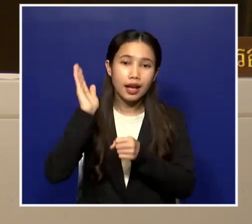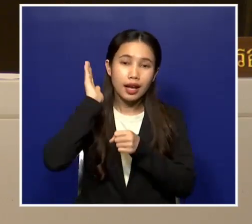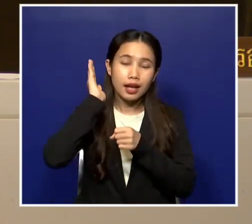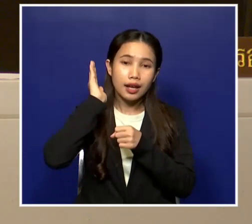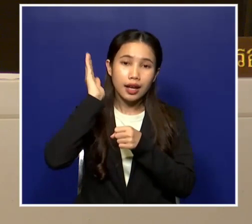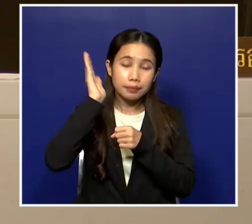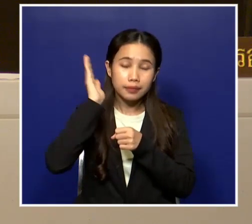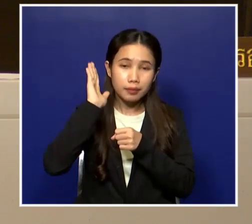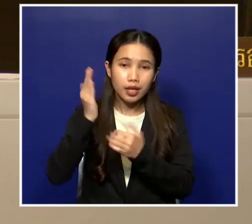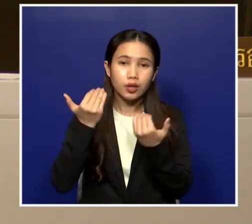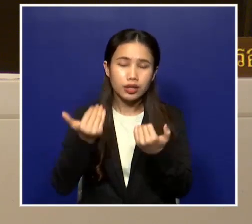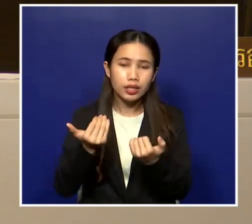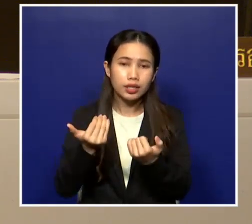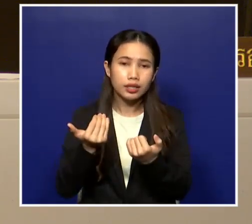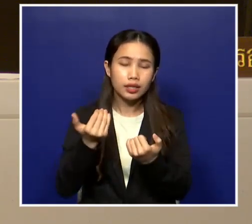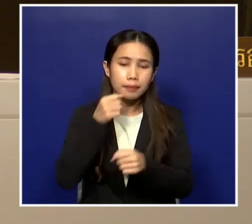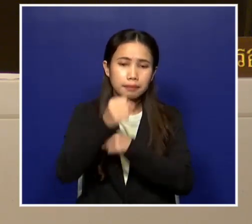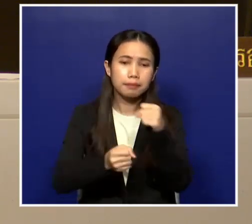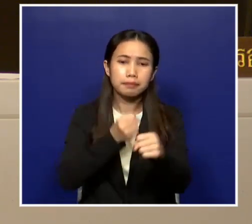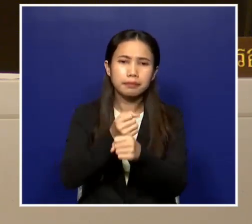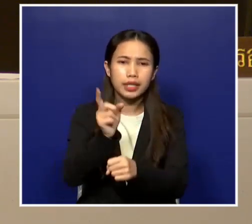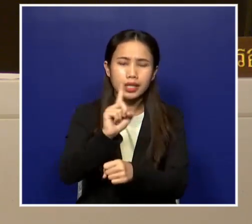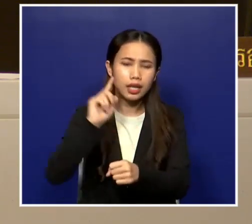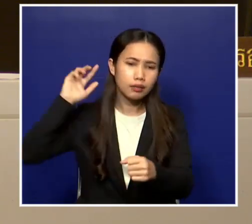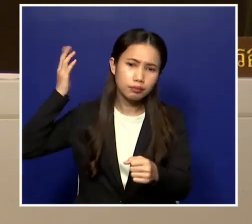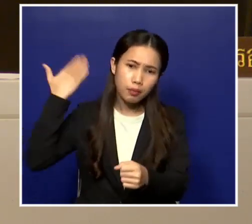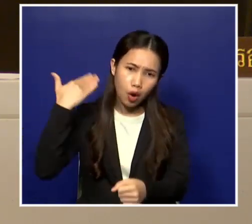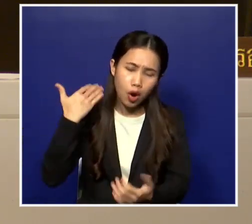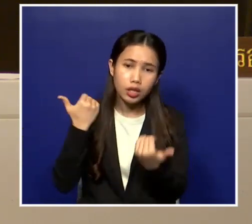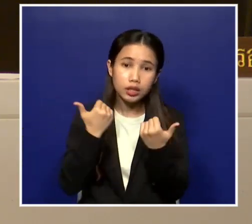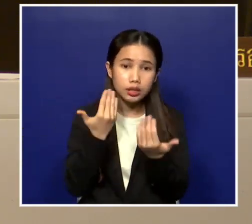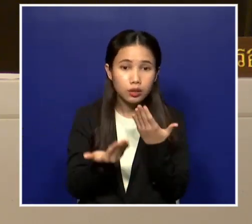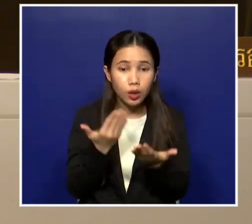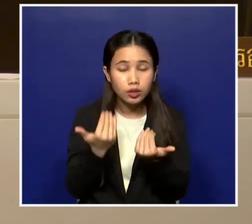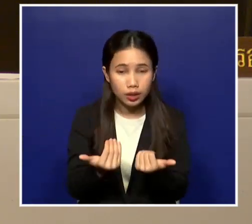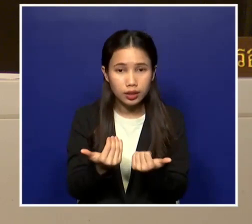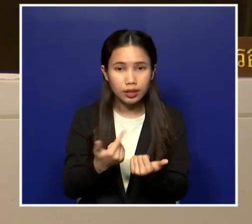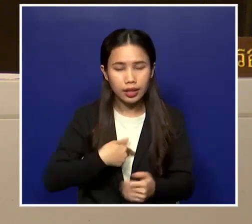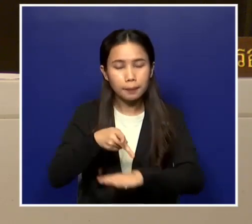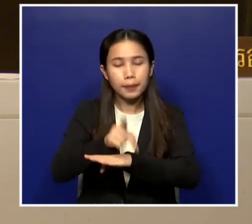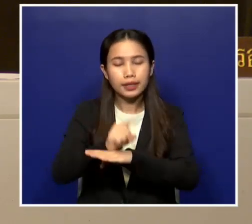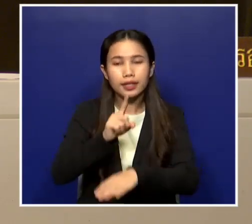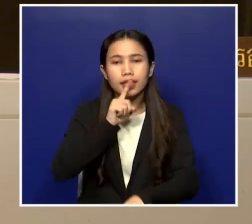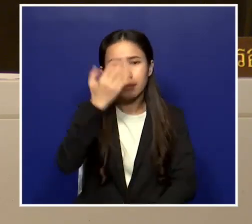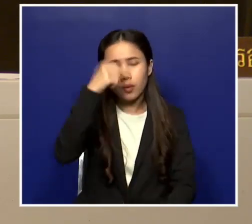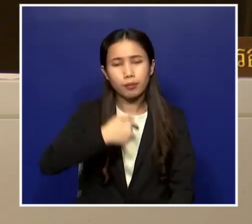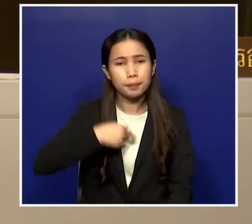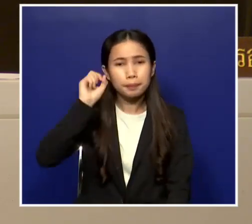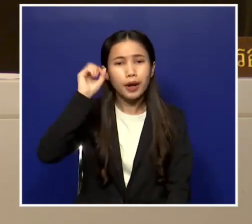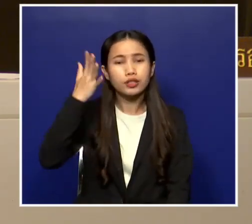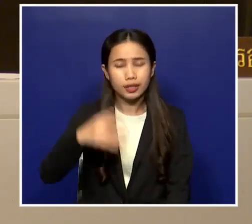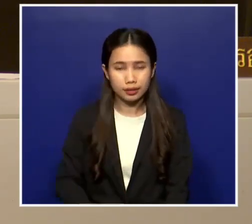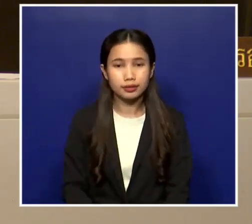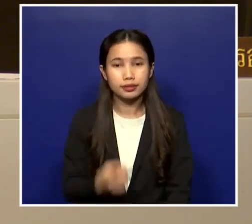แต่ปีไหนครับปัจจุบันหรือในตั้งแต่อดีตเพราะผมอันนี้ประธานถามด้วยความไม่เข้าใจนะครับ ประธานได้